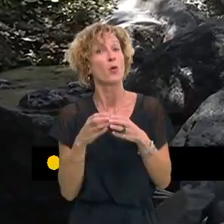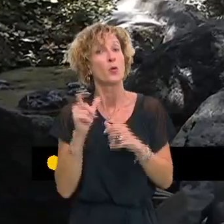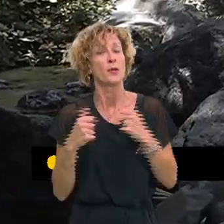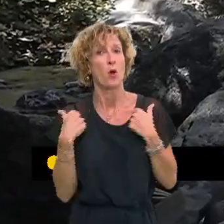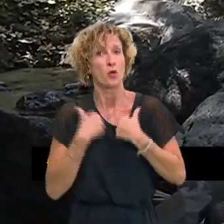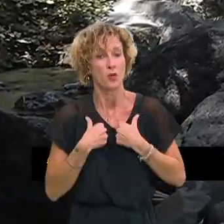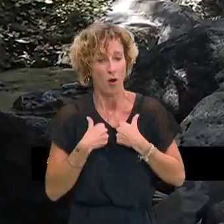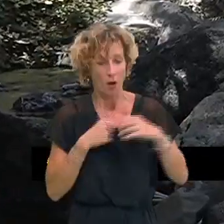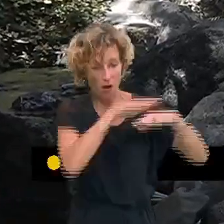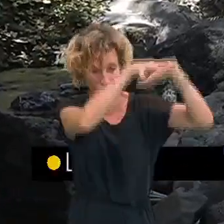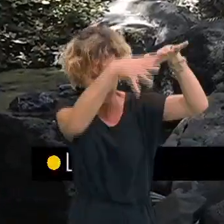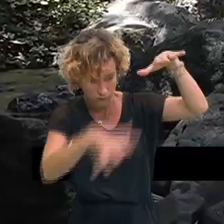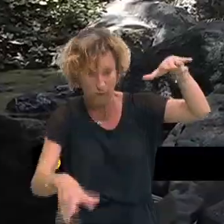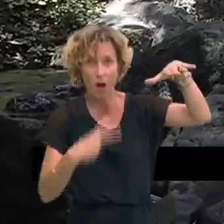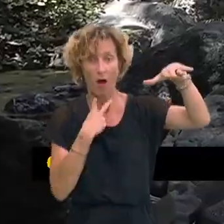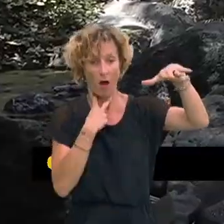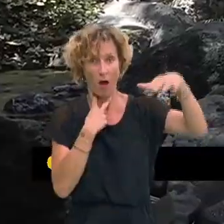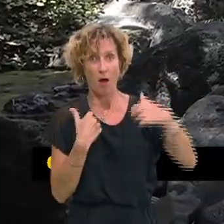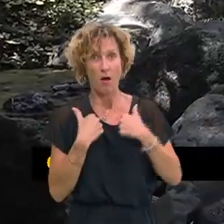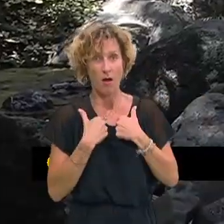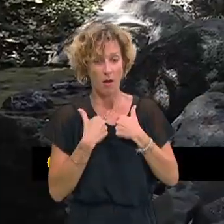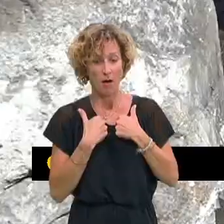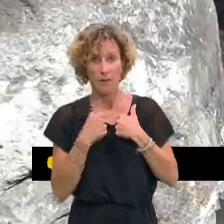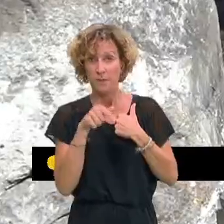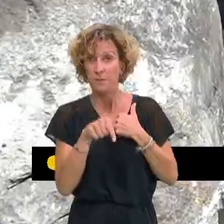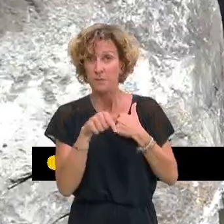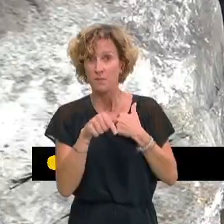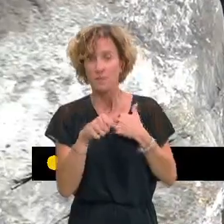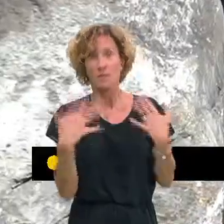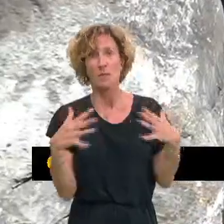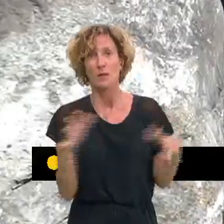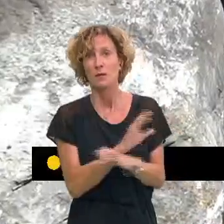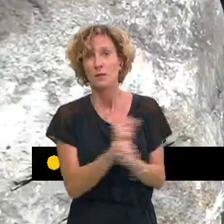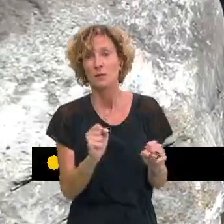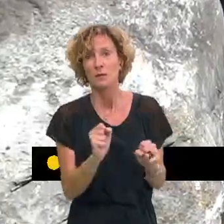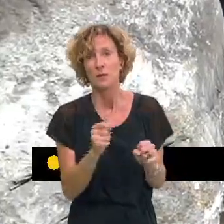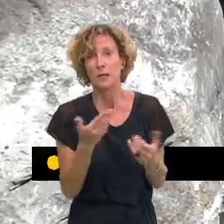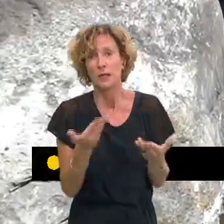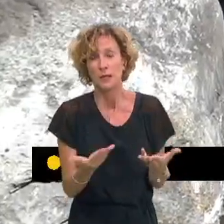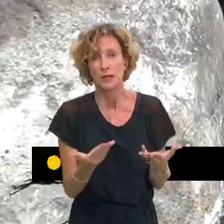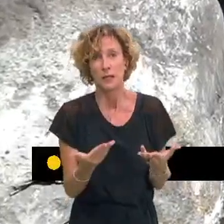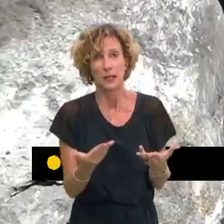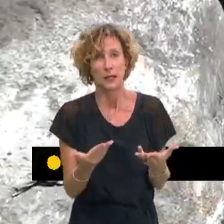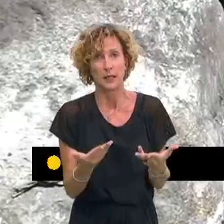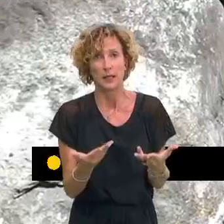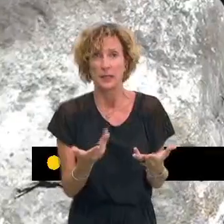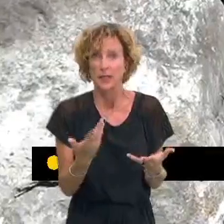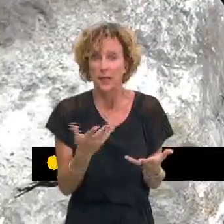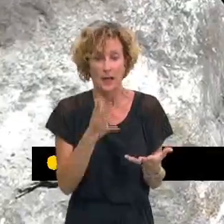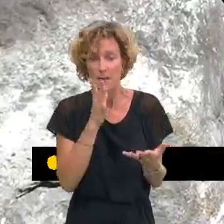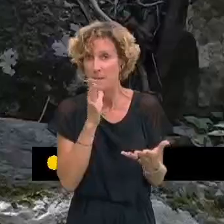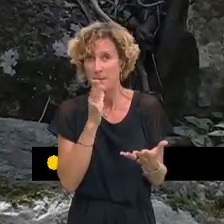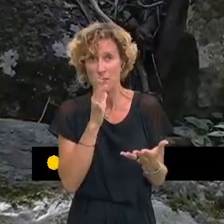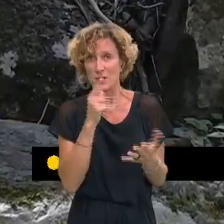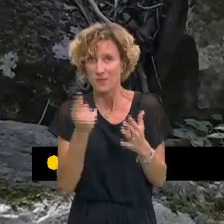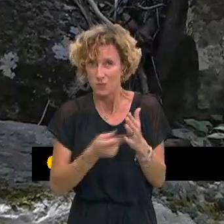retrouvé prisonnier de ce glissement qui est impressionnant et qui ne nous donne pas la